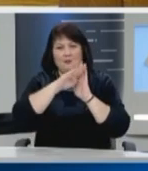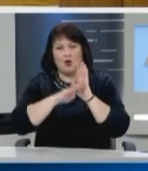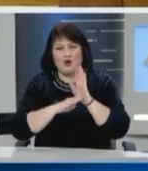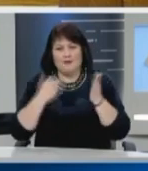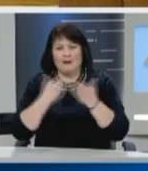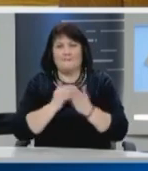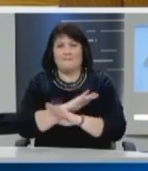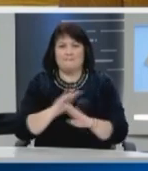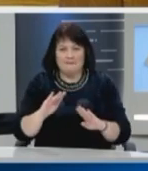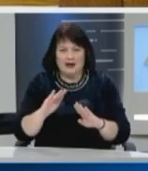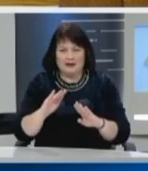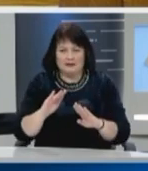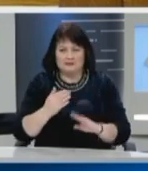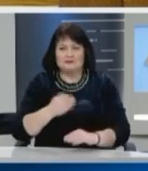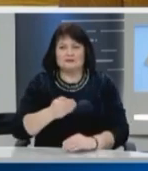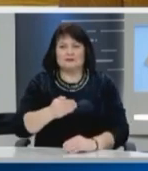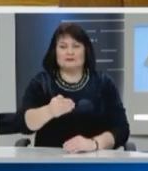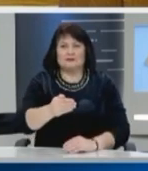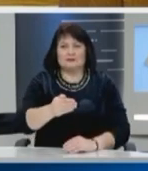Ταυτόχρονα βρεθήκαμε μπροστά και σε μια